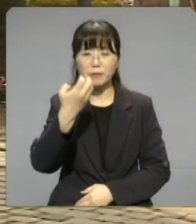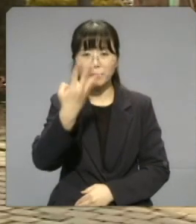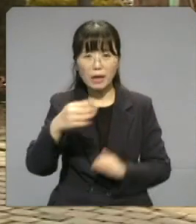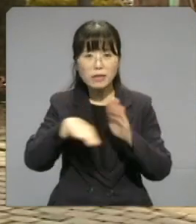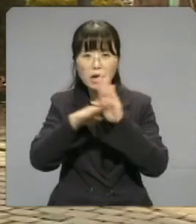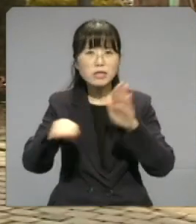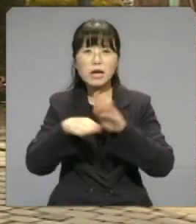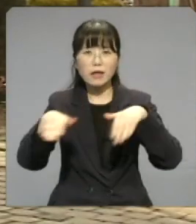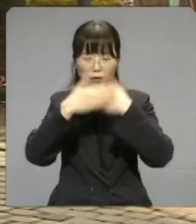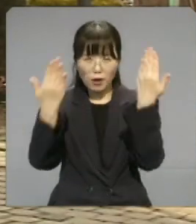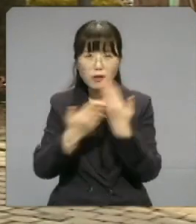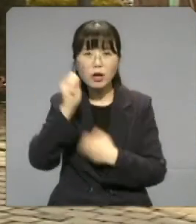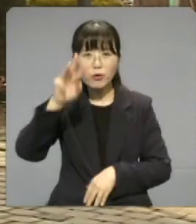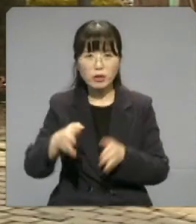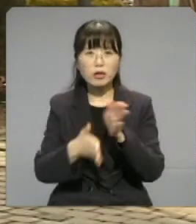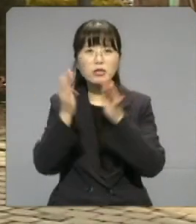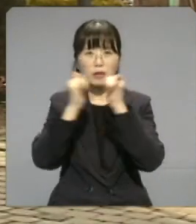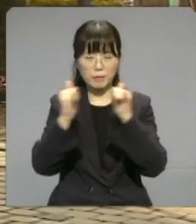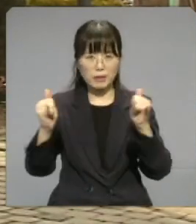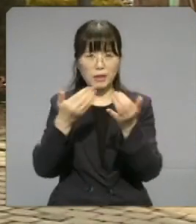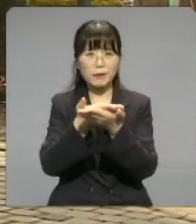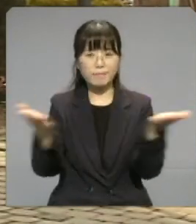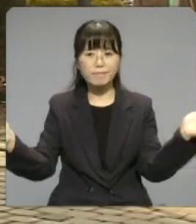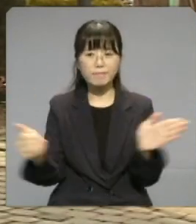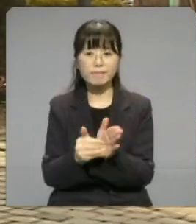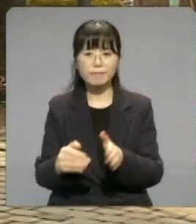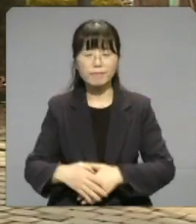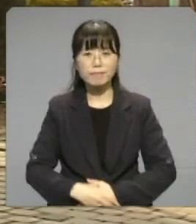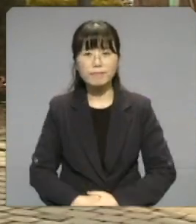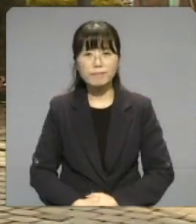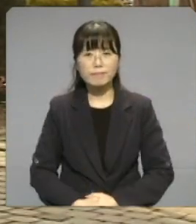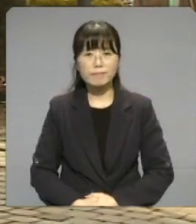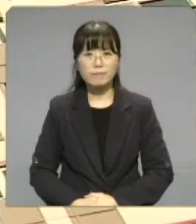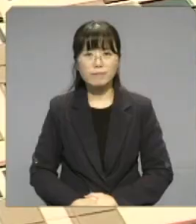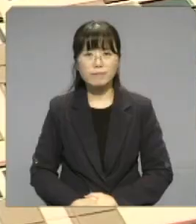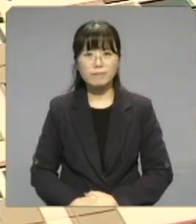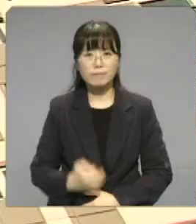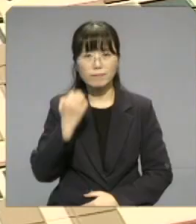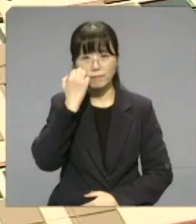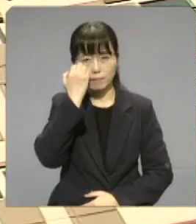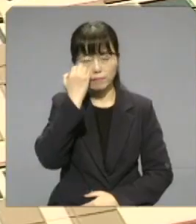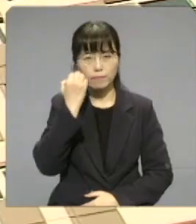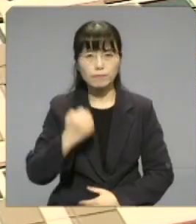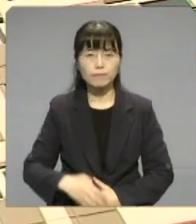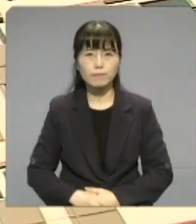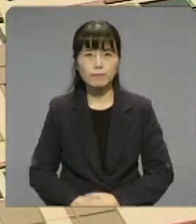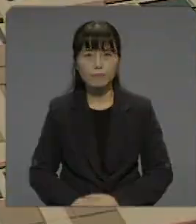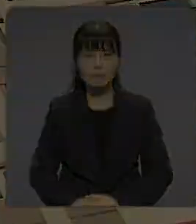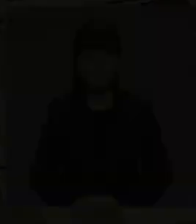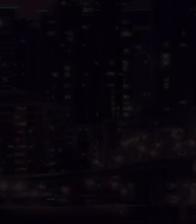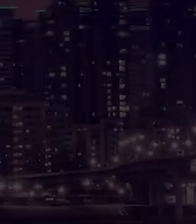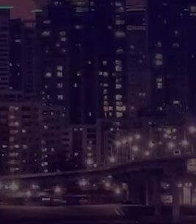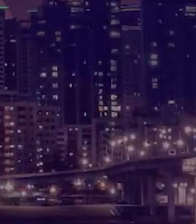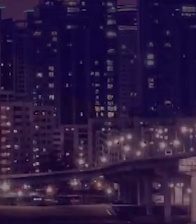전체를 과천 시민에게 분양했습니다. OBS 뉴스 윤종화입니다.